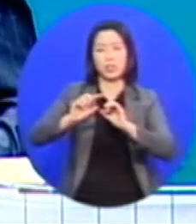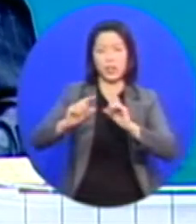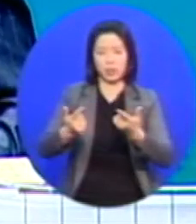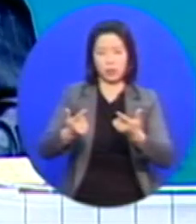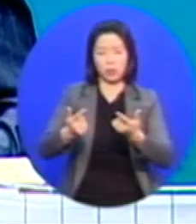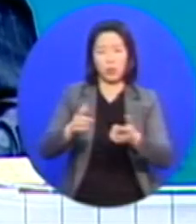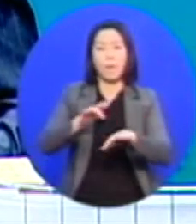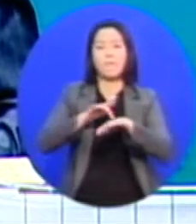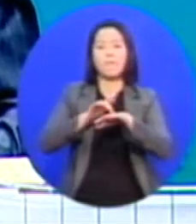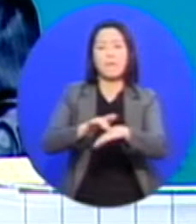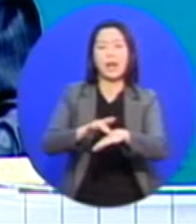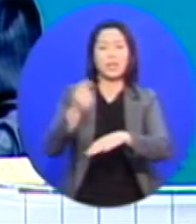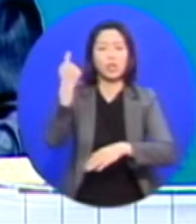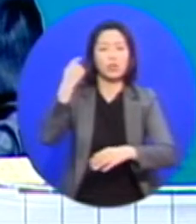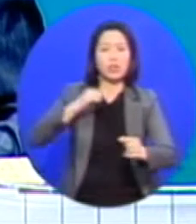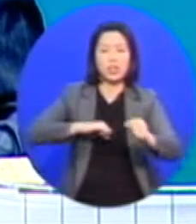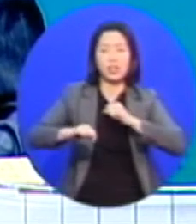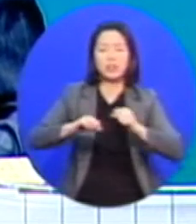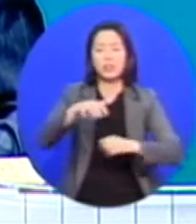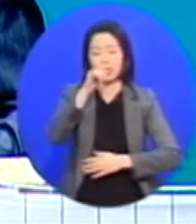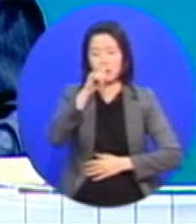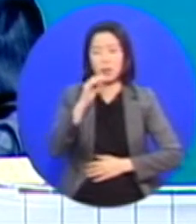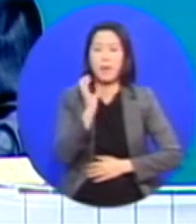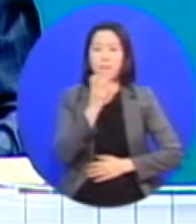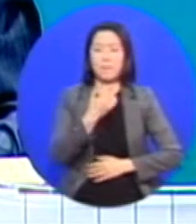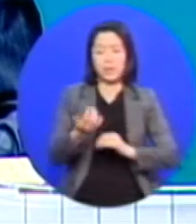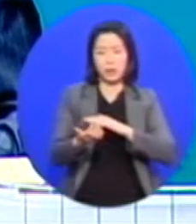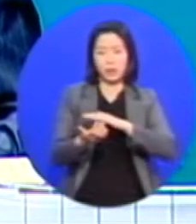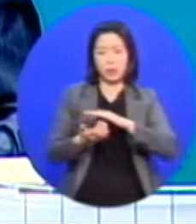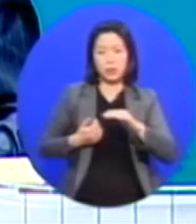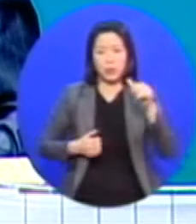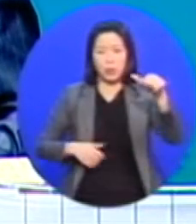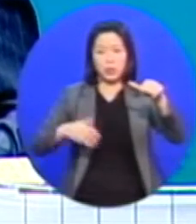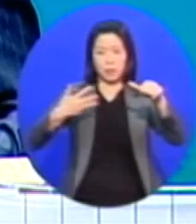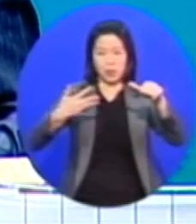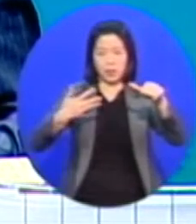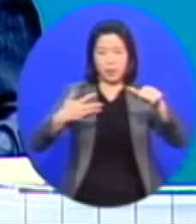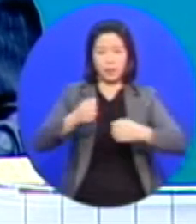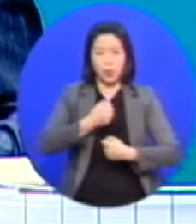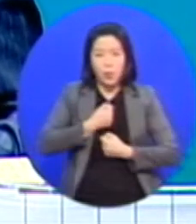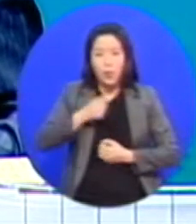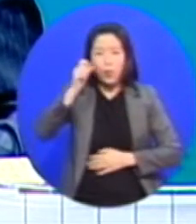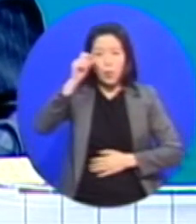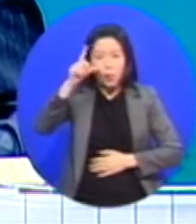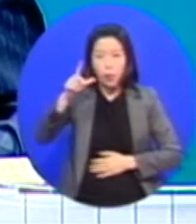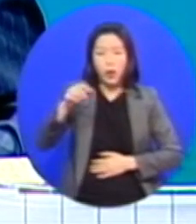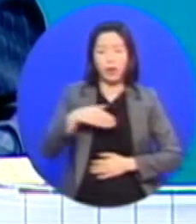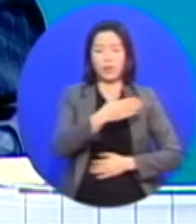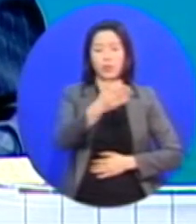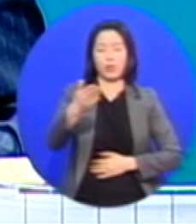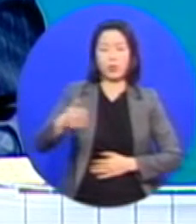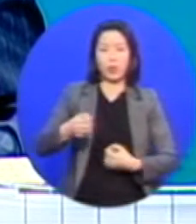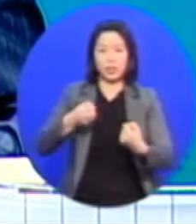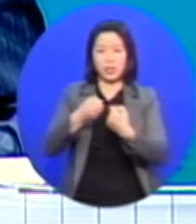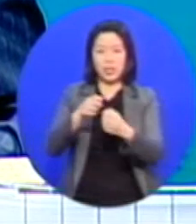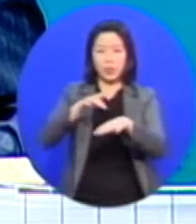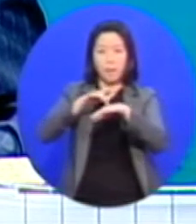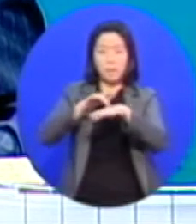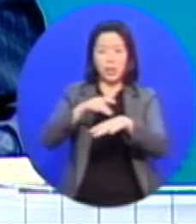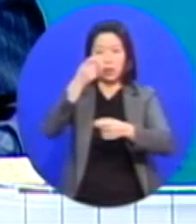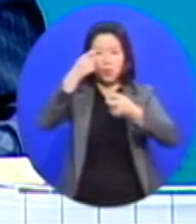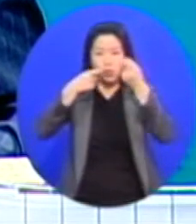있기 때문입니다 베드로전서 5장 8절 말씀에 근신 하라 깨어라 너희 대적 마귀가 우는